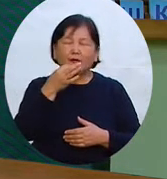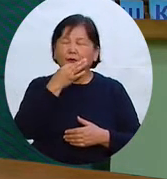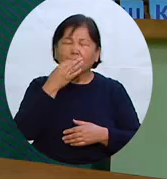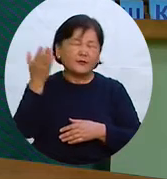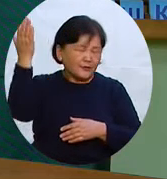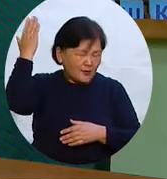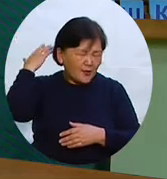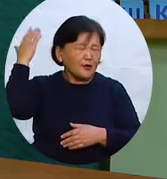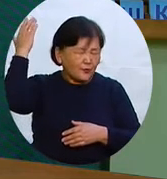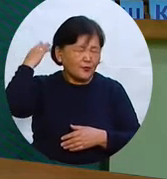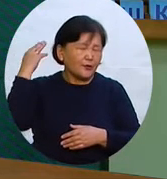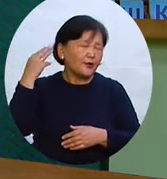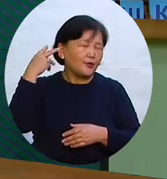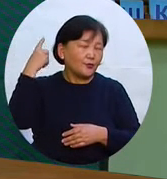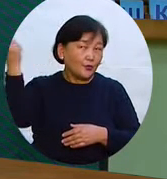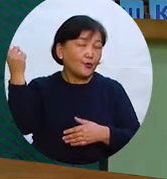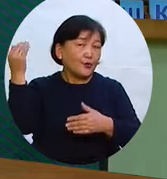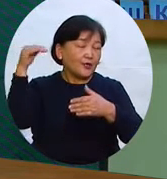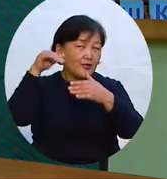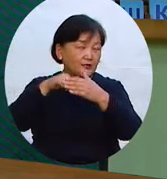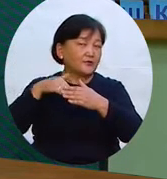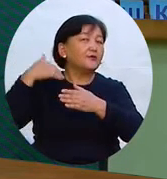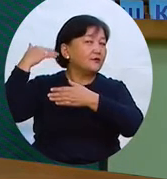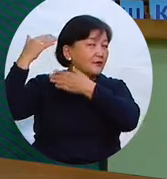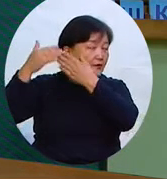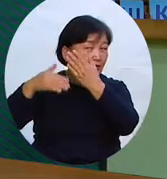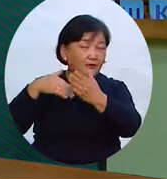эртний олон сайхан түүхийг хүүрнө өгүүлсэн.